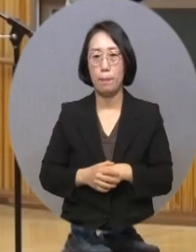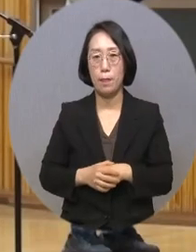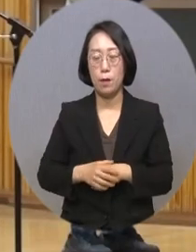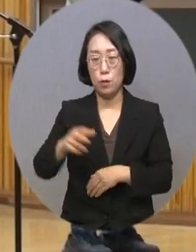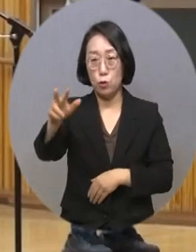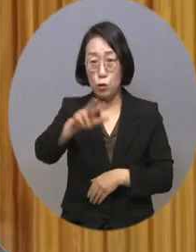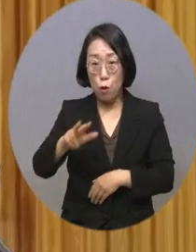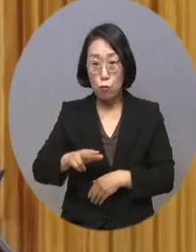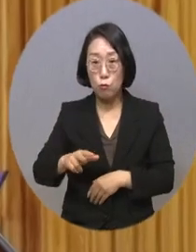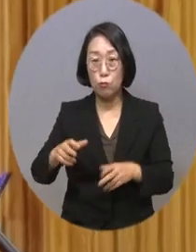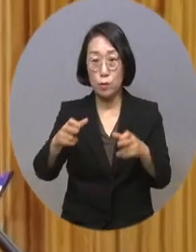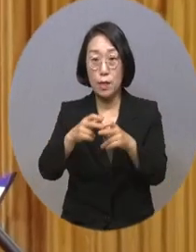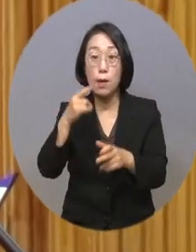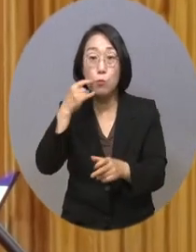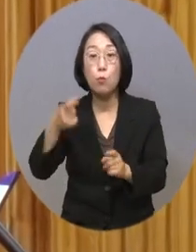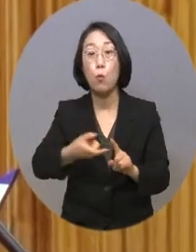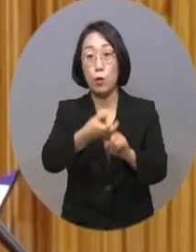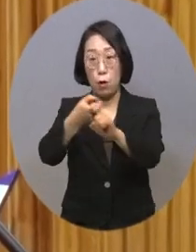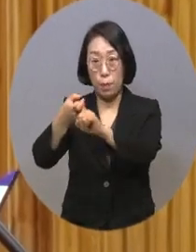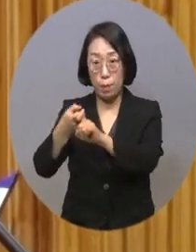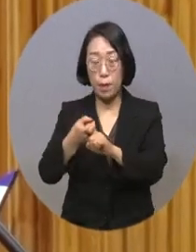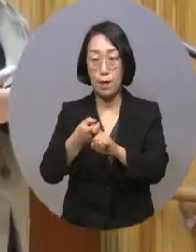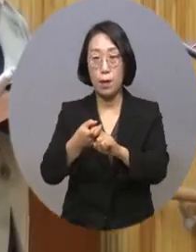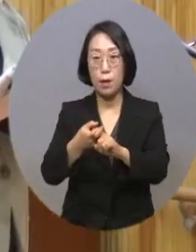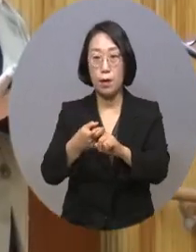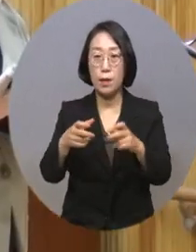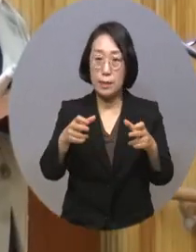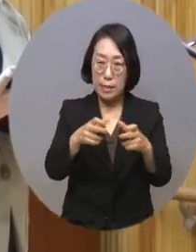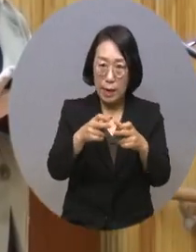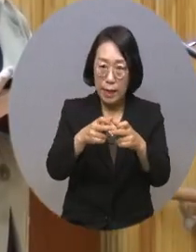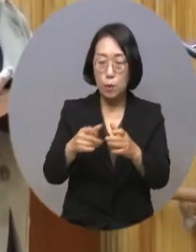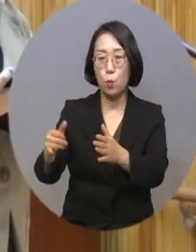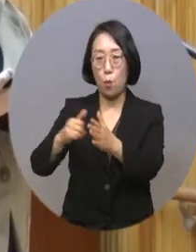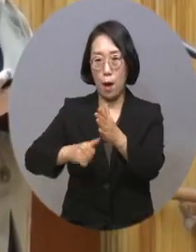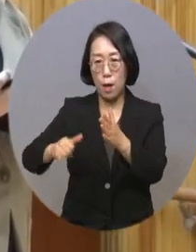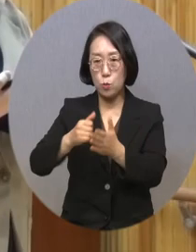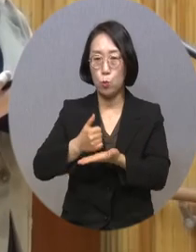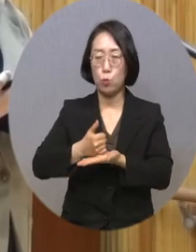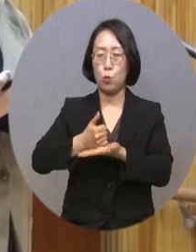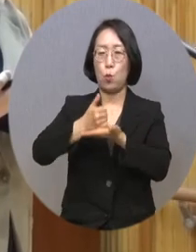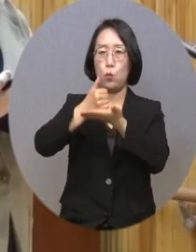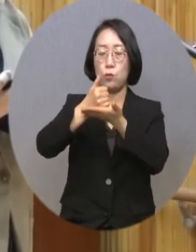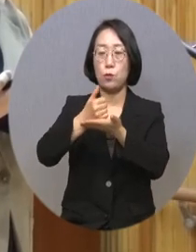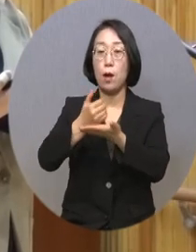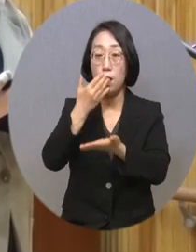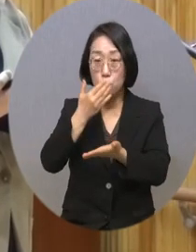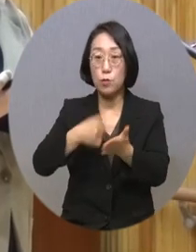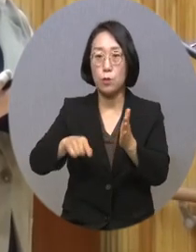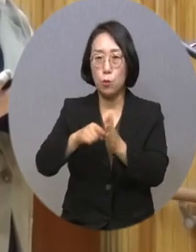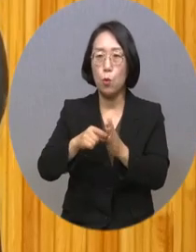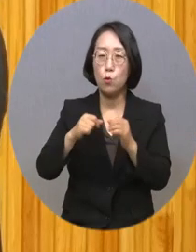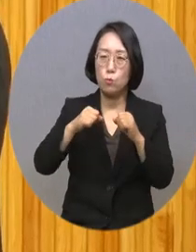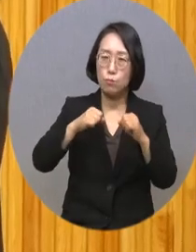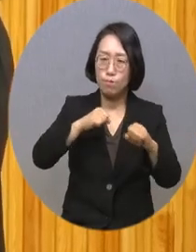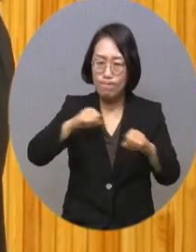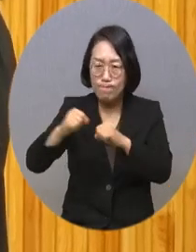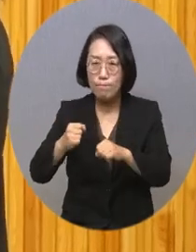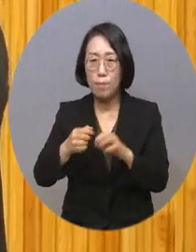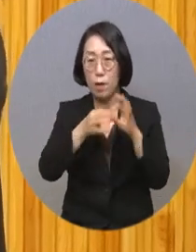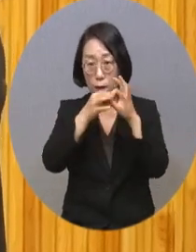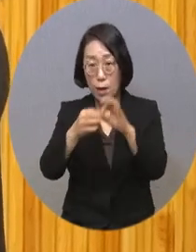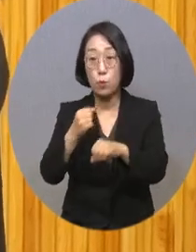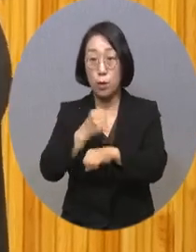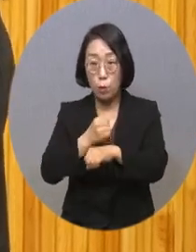장애인 부모연대는 장애인과 가족 당사자가 존엄한 삶을 보장받을 수 있도록 앞장서 왔으며 앞으로